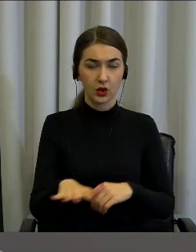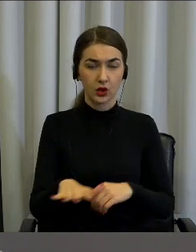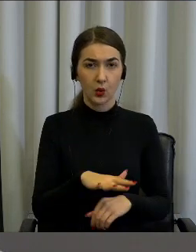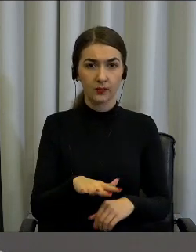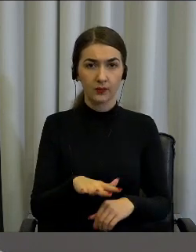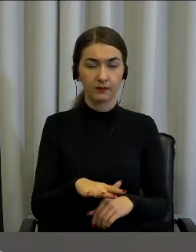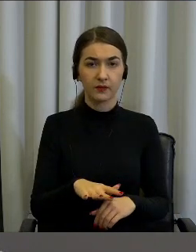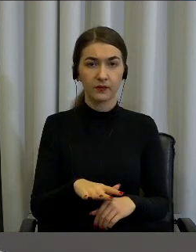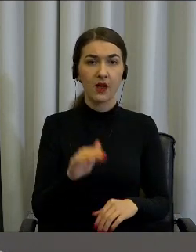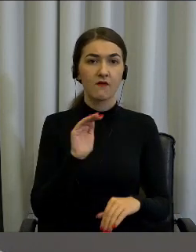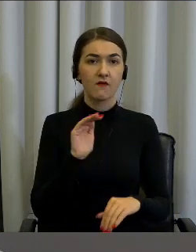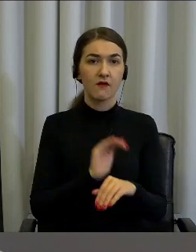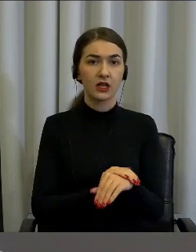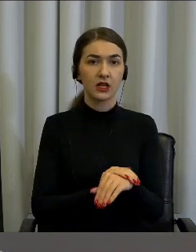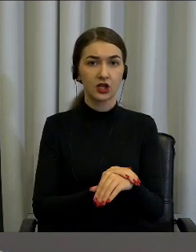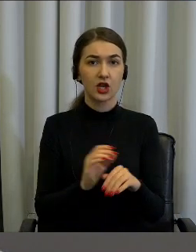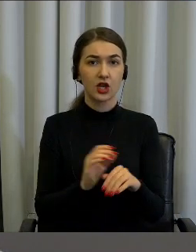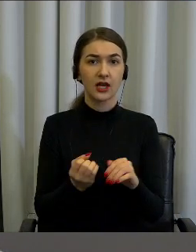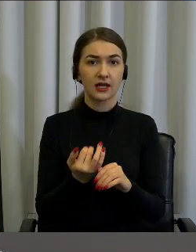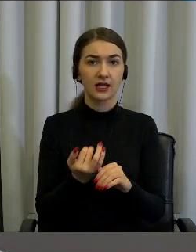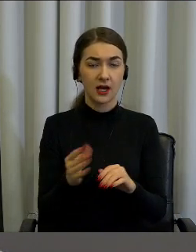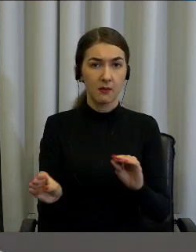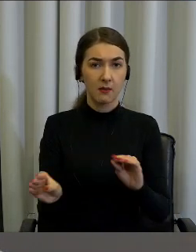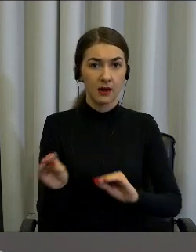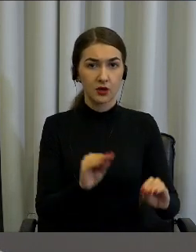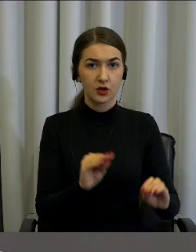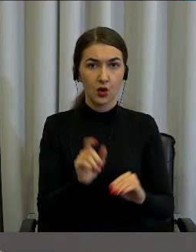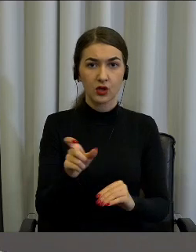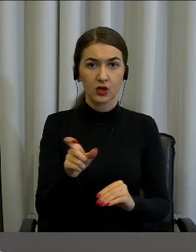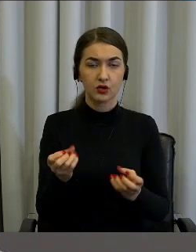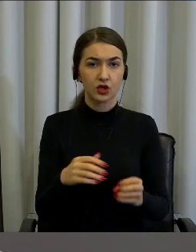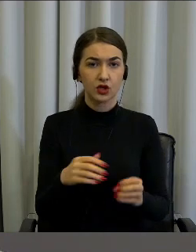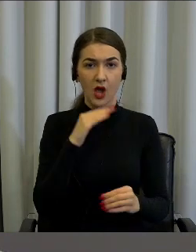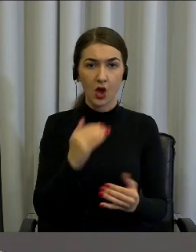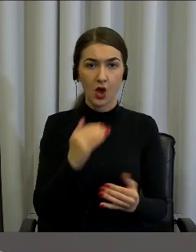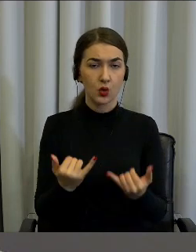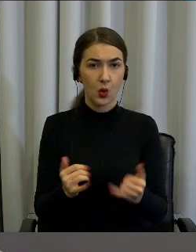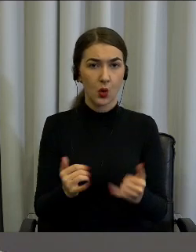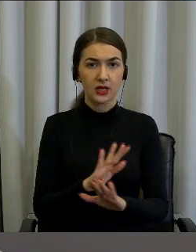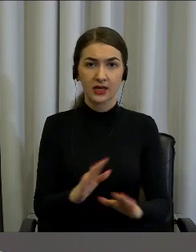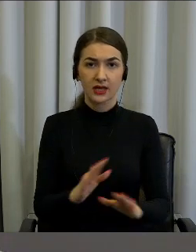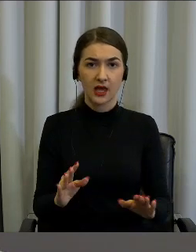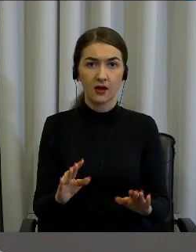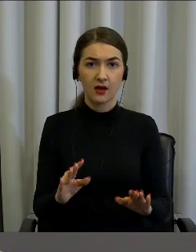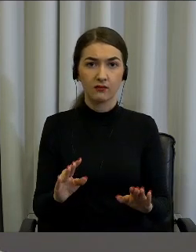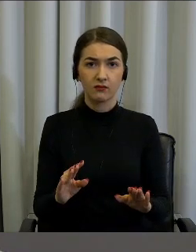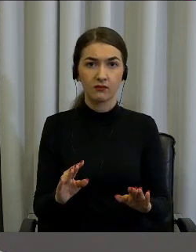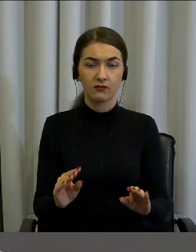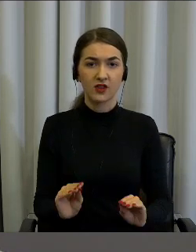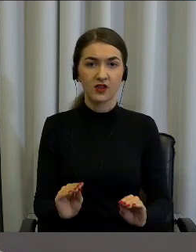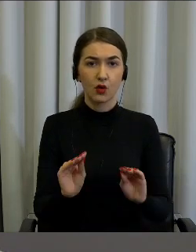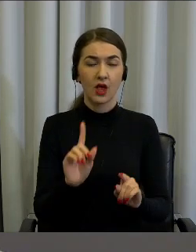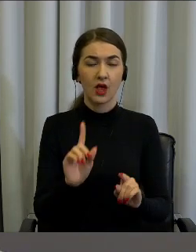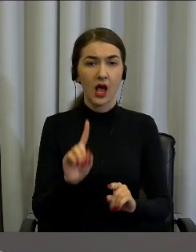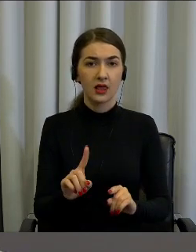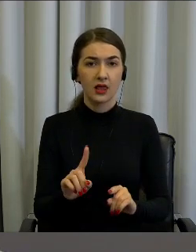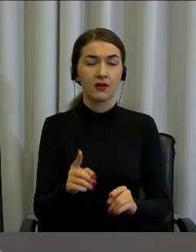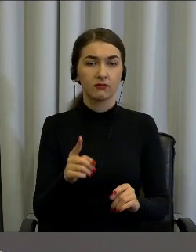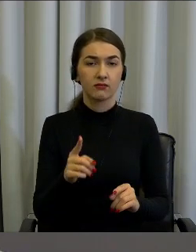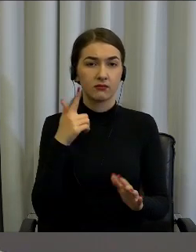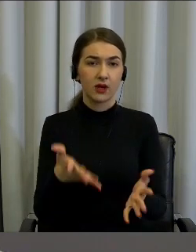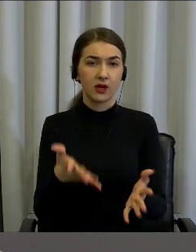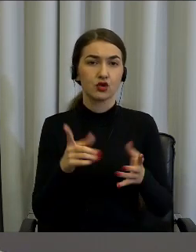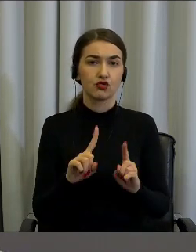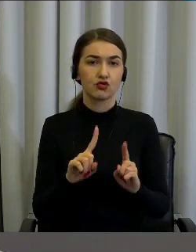фактично кількість переміщених осіб ще досі не не встановлена не встановлена але вочевидь що вона є набагато